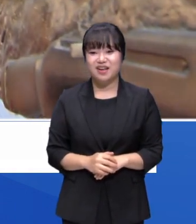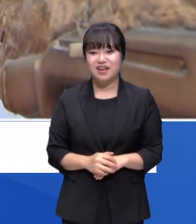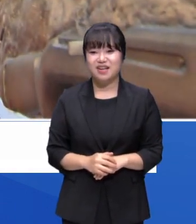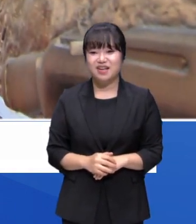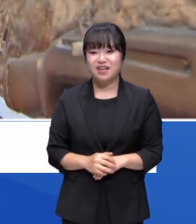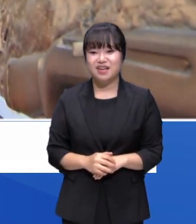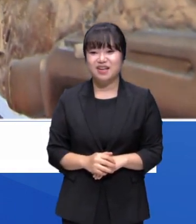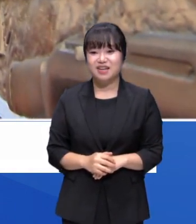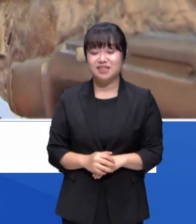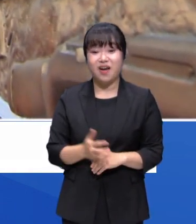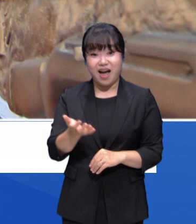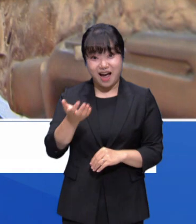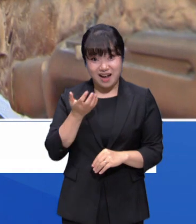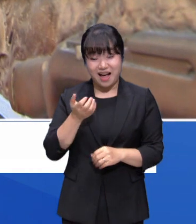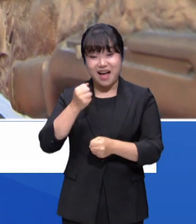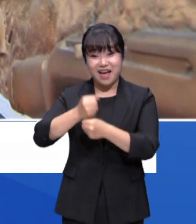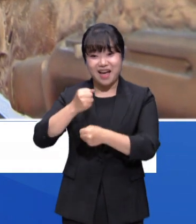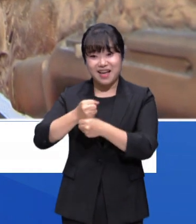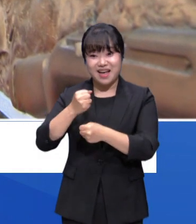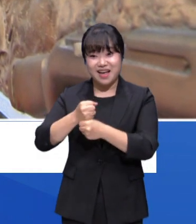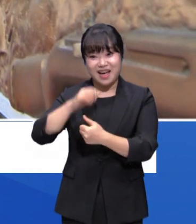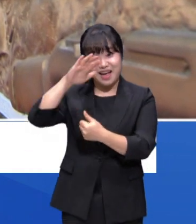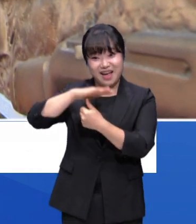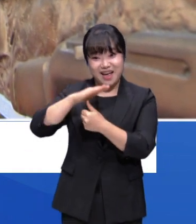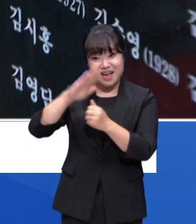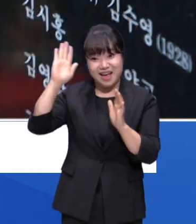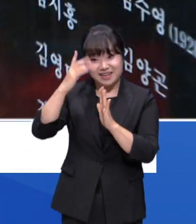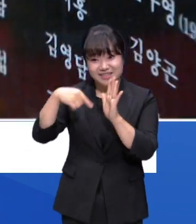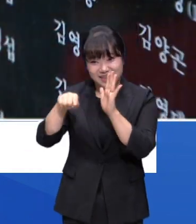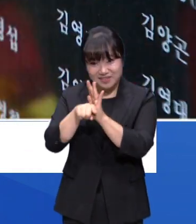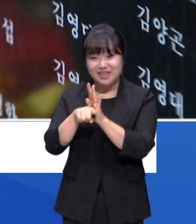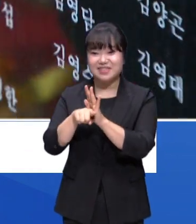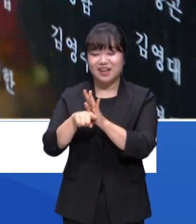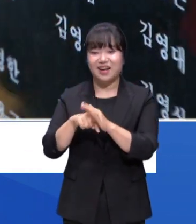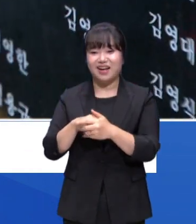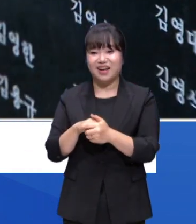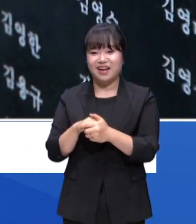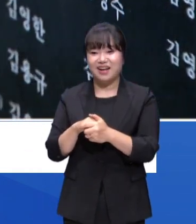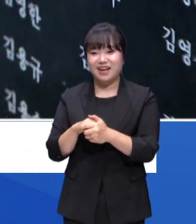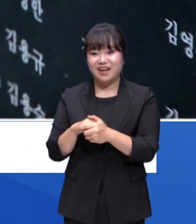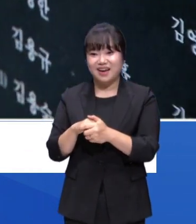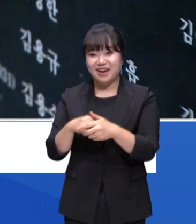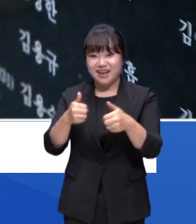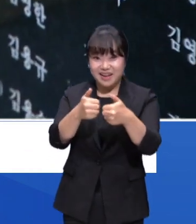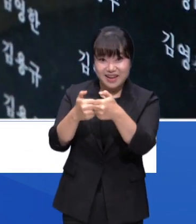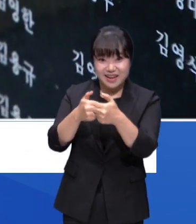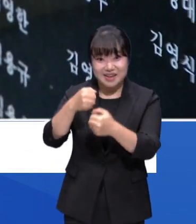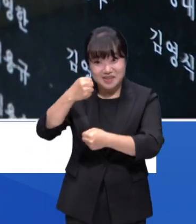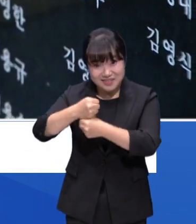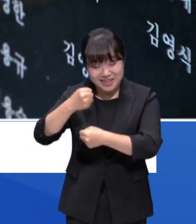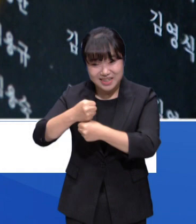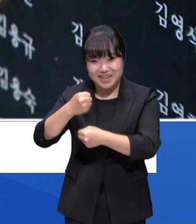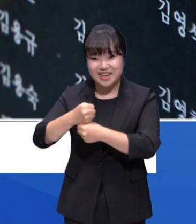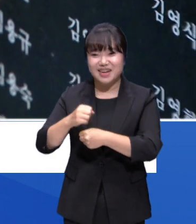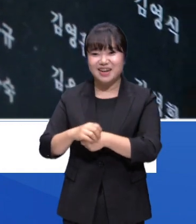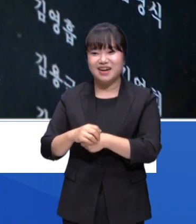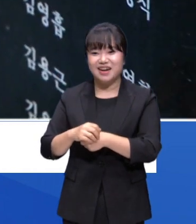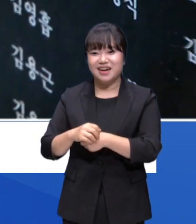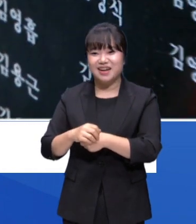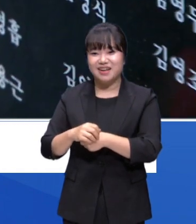호국 보훈 어드벤처 네. 요거 후기를 보면 거기에 보면은 이런 거를 좀 계속 좀 만들어